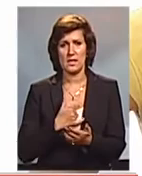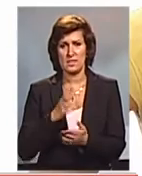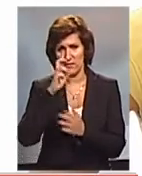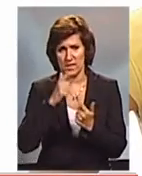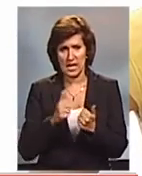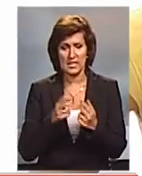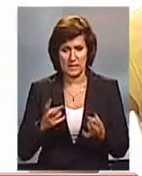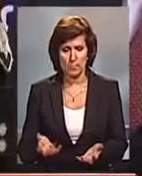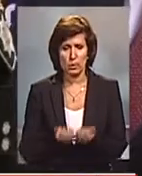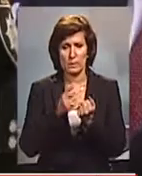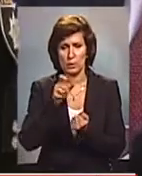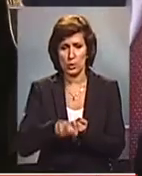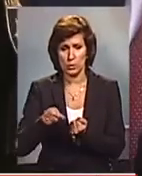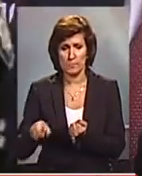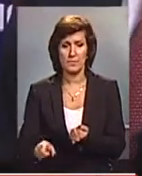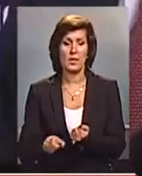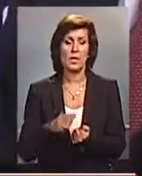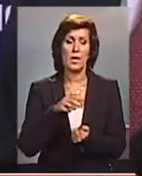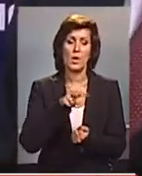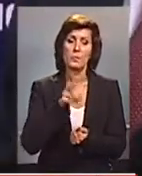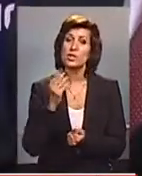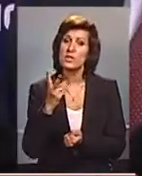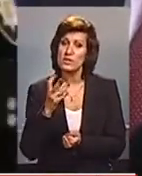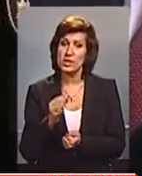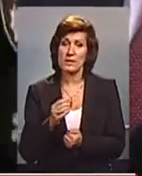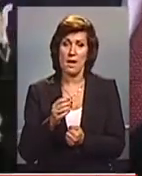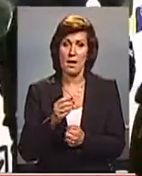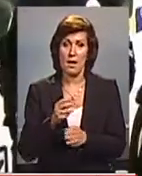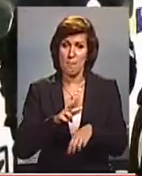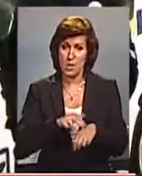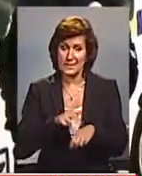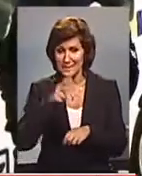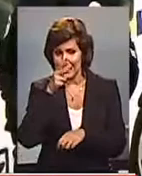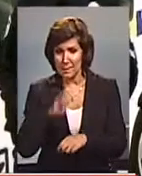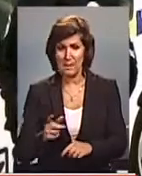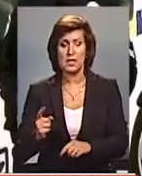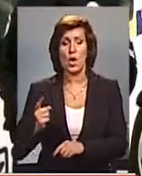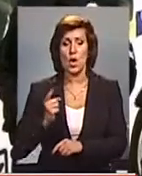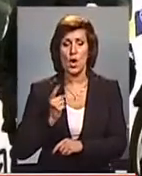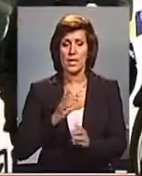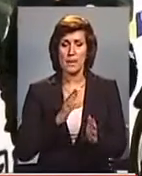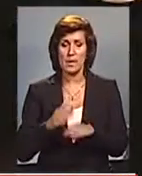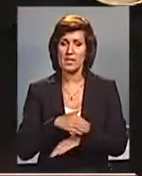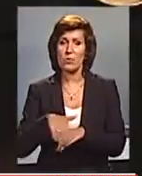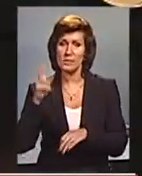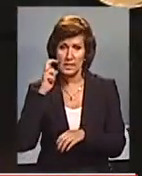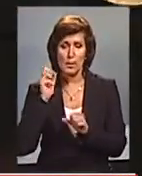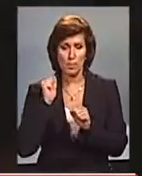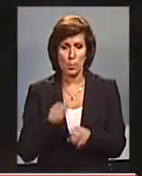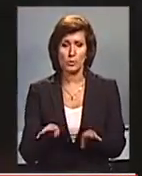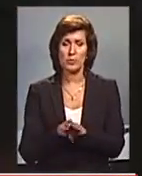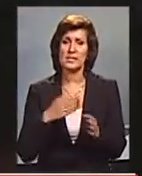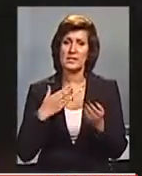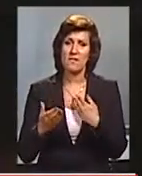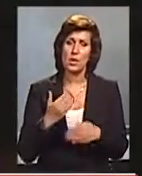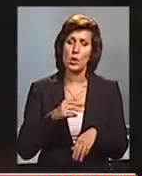країні. Треба підтримувати людей. Людмила Шевченко – поліцейський зі стажем 3 місяці. Охороняє порядок на вулицях Києва, але вже може порівняти ставлення